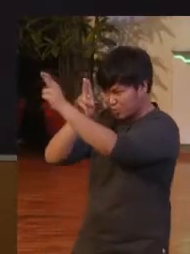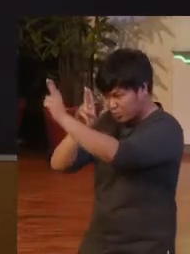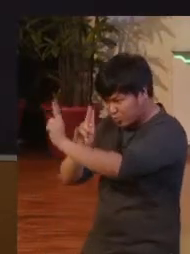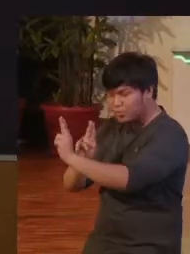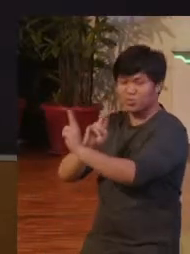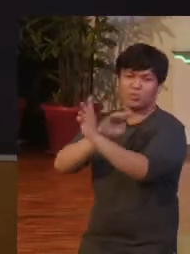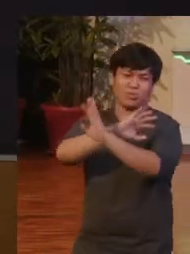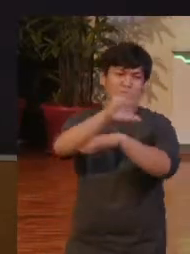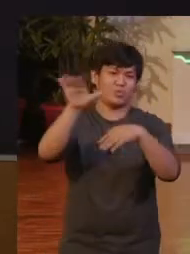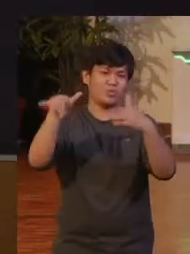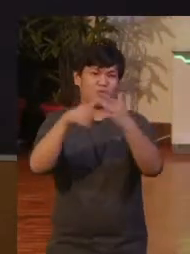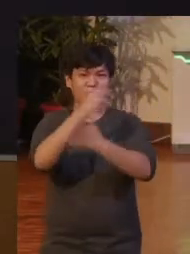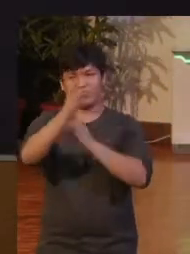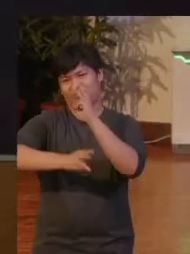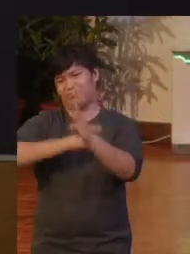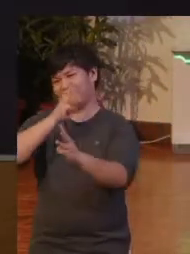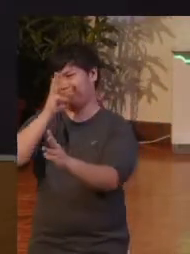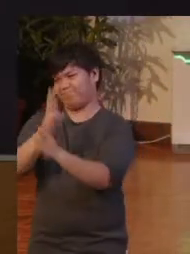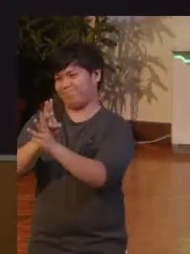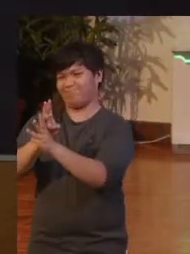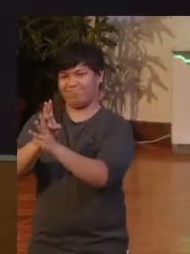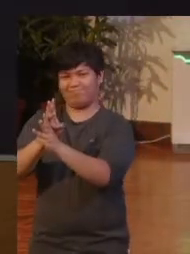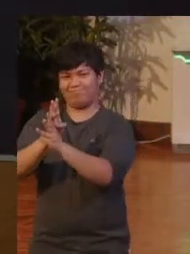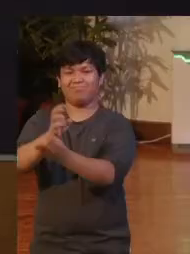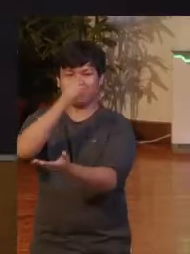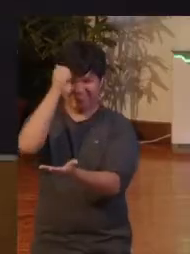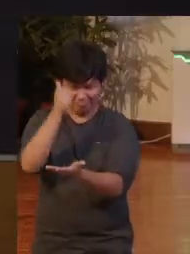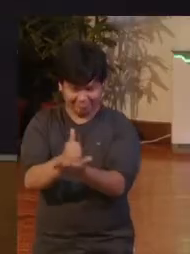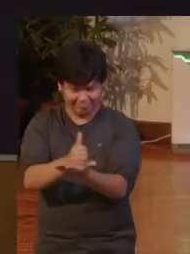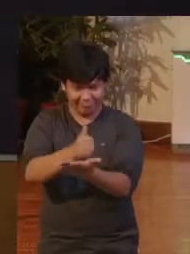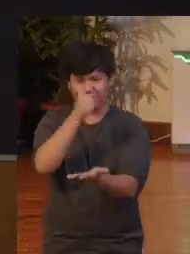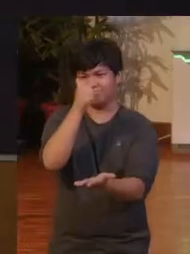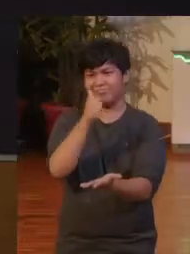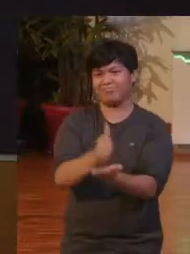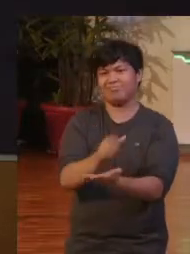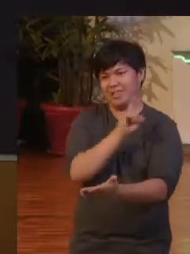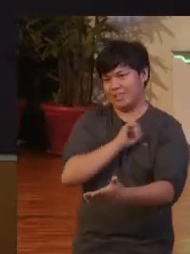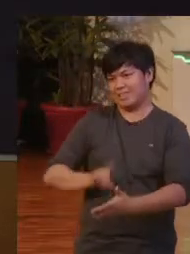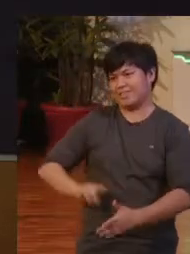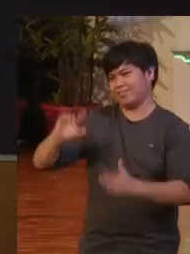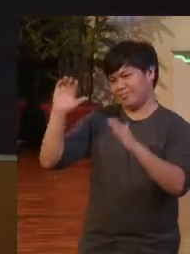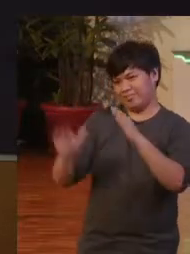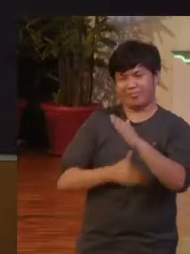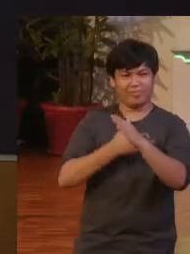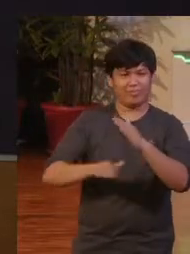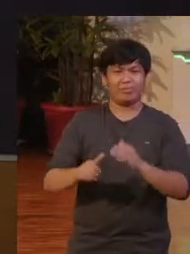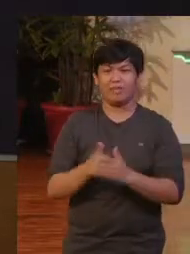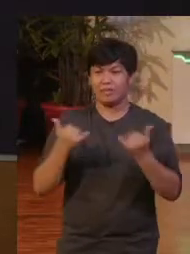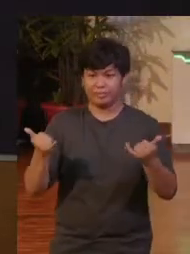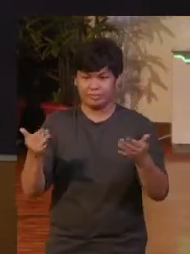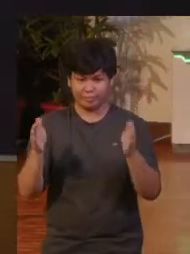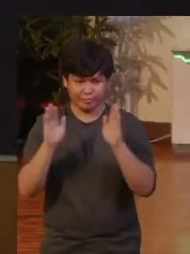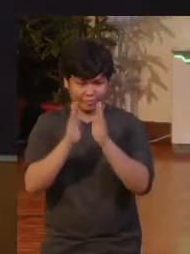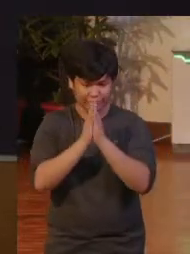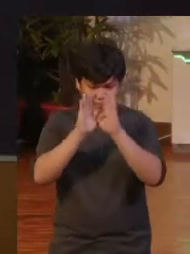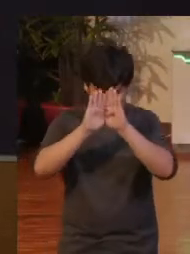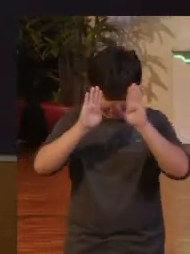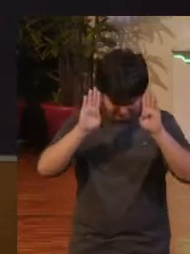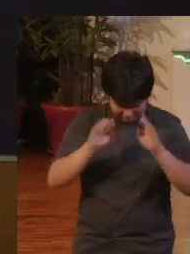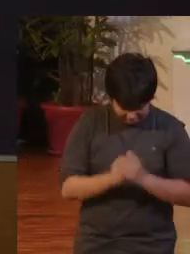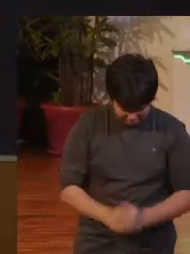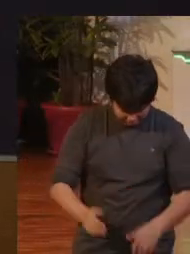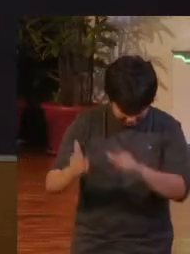buong sanlibutan. Amen at amen. Tayo po ay manalangin. O Diyos, tunay